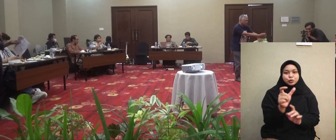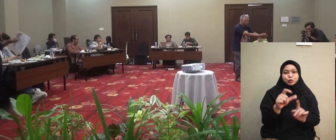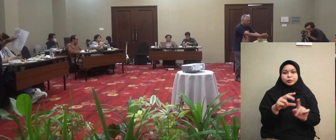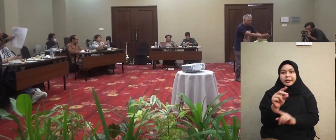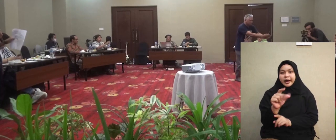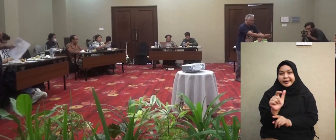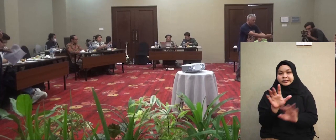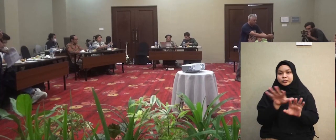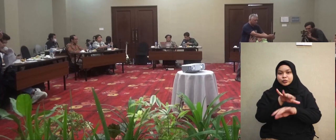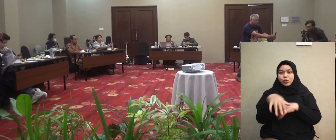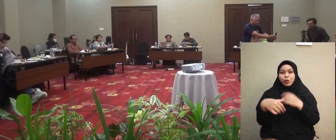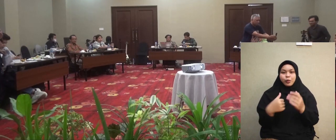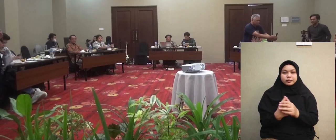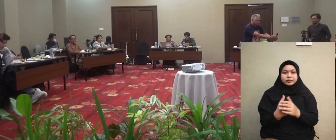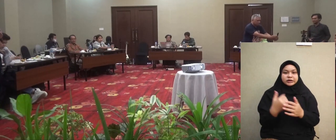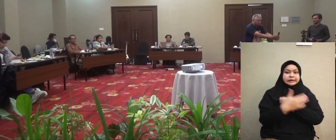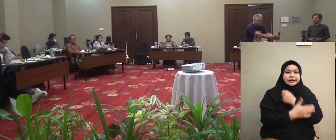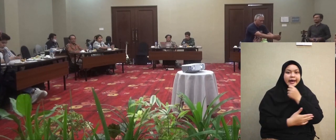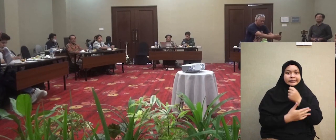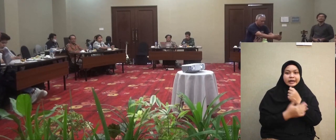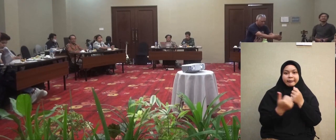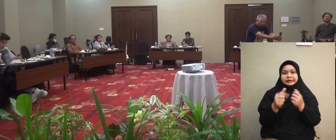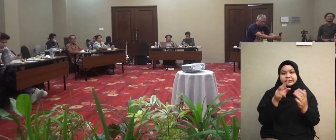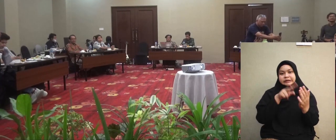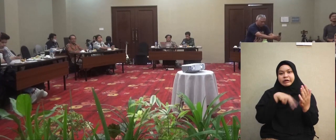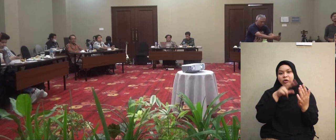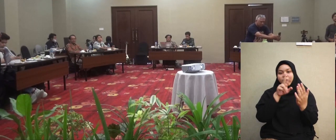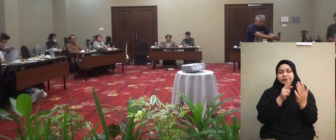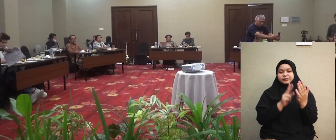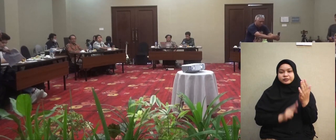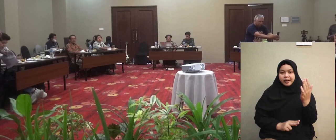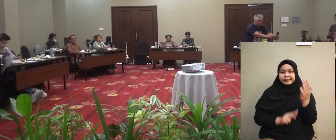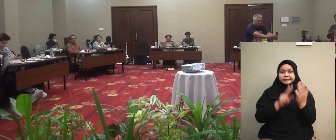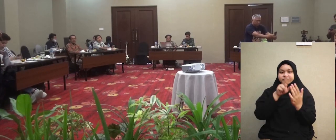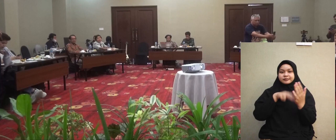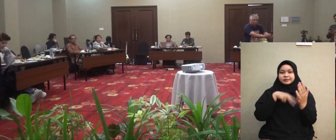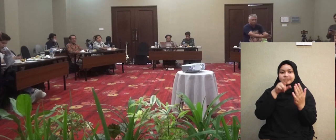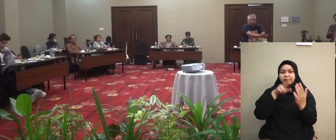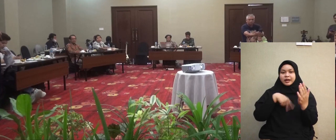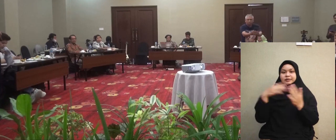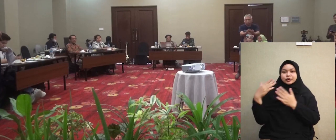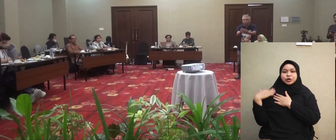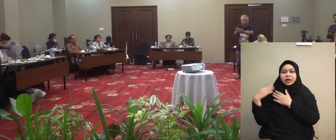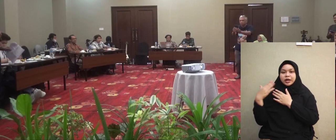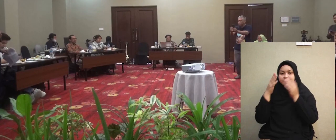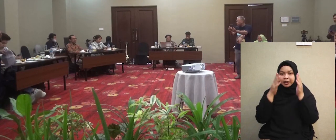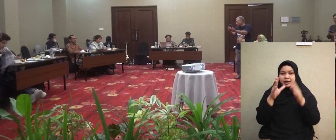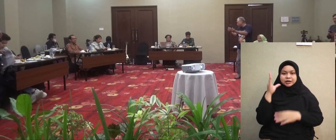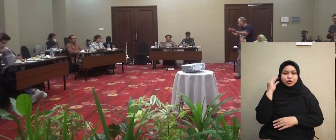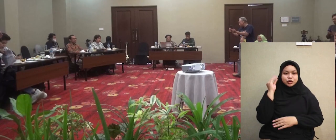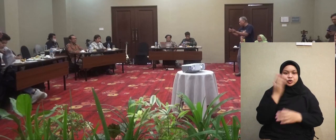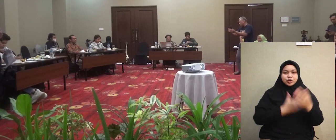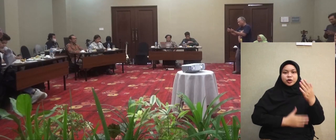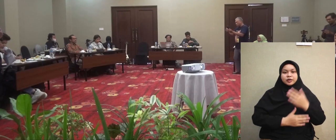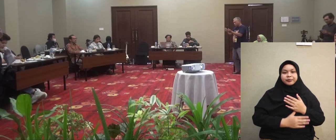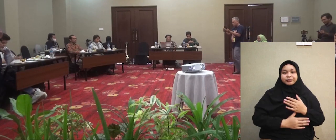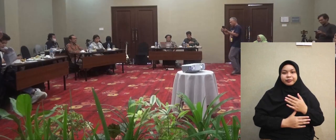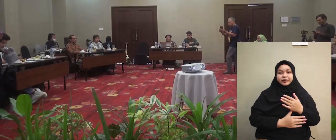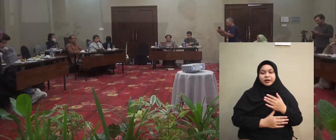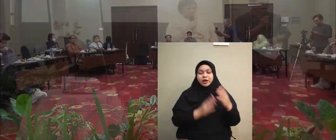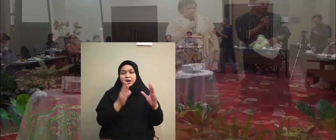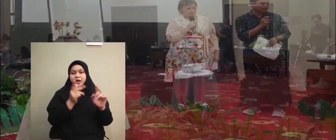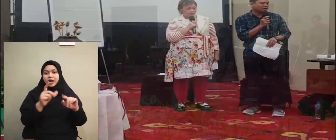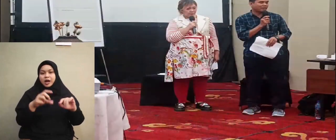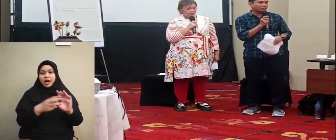negara dan bahkan Indonesia itu bisa di review tanggung jawabnya ya terkait dengan isu-isu HAM utamanya adalah terkait dengan isu